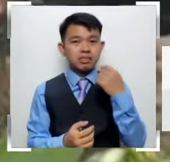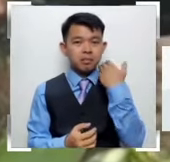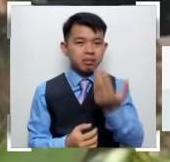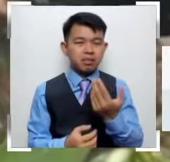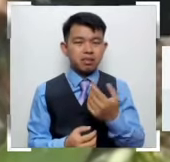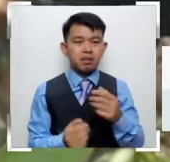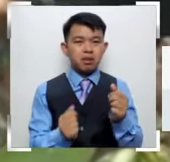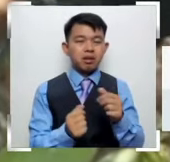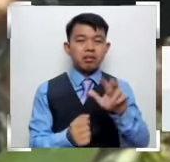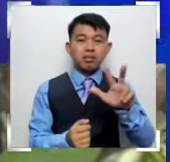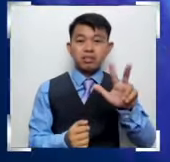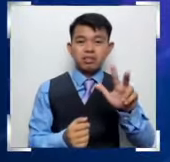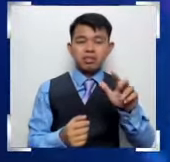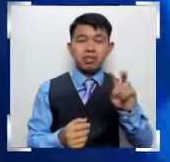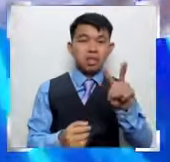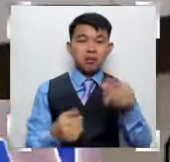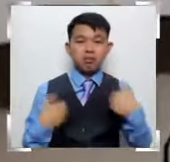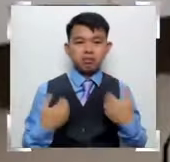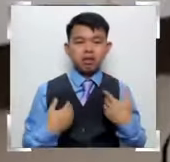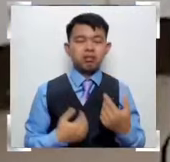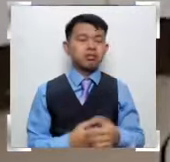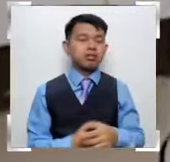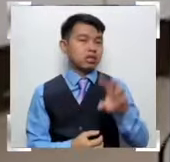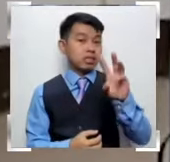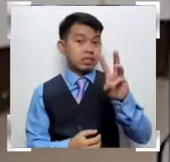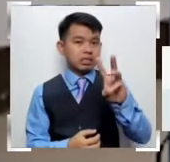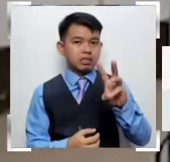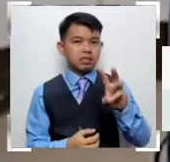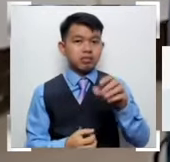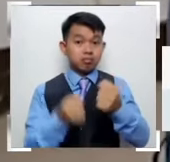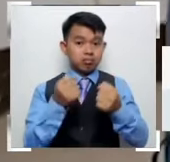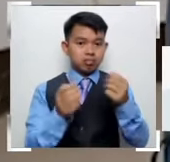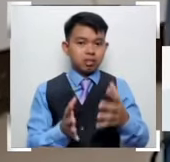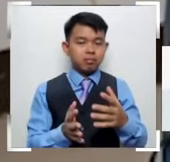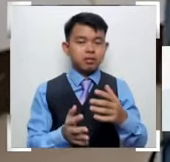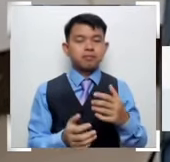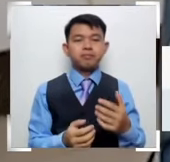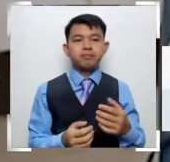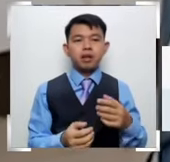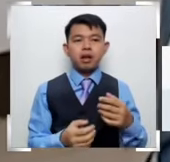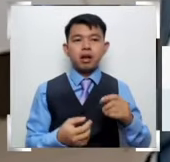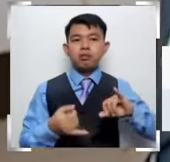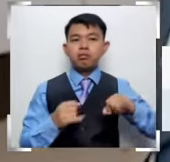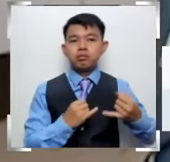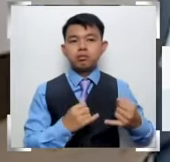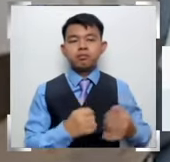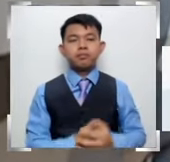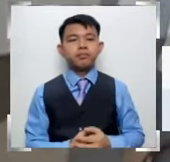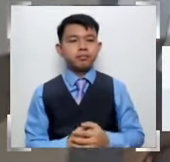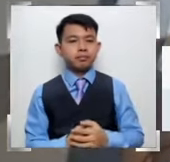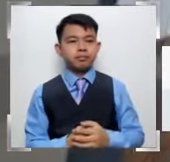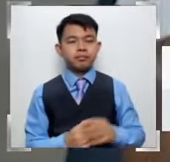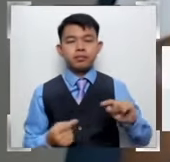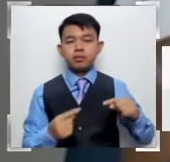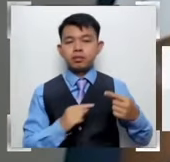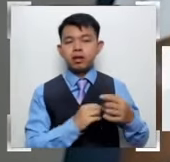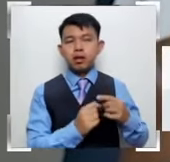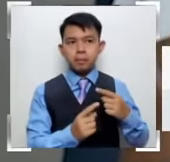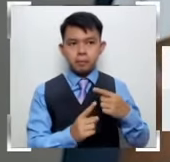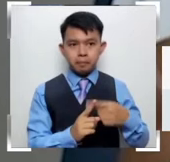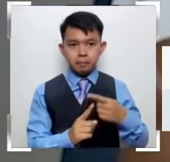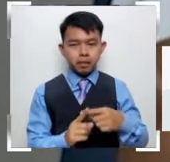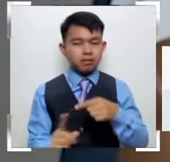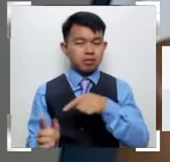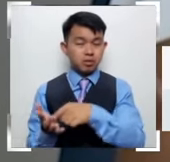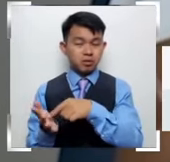sugatan kabilang ang driver. Patay ang 18 anyos sa si Zairo Linasa matapos aksidente umanong mabaril ng isang pulis